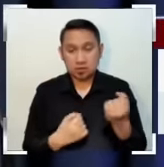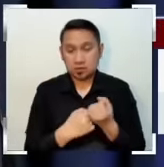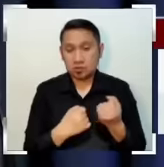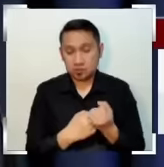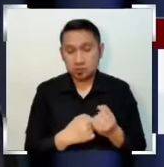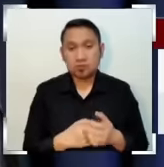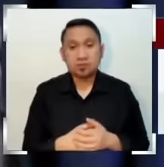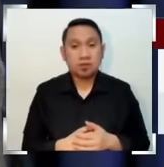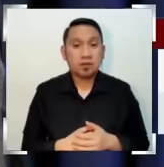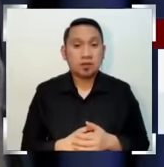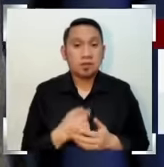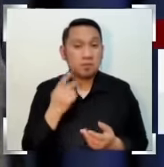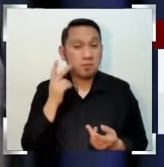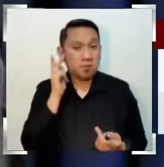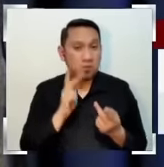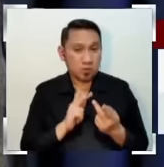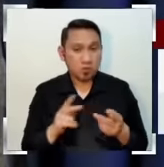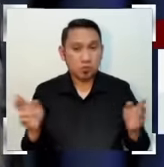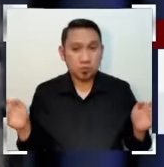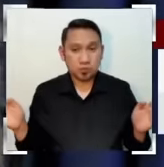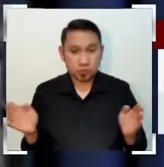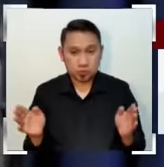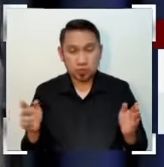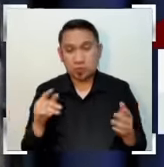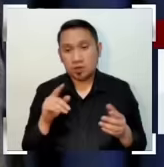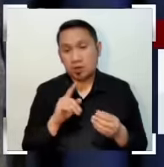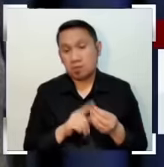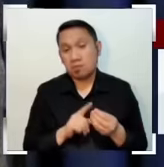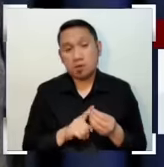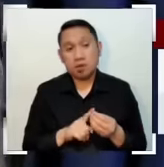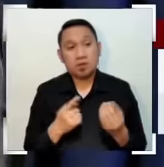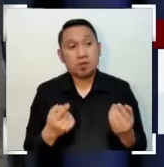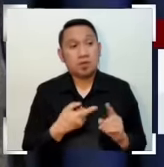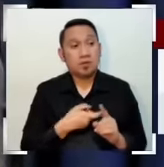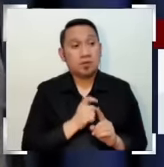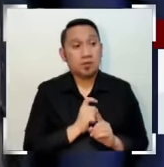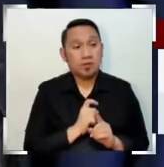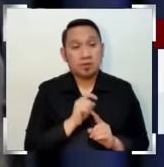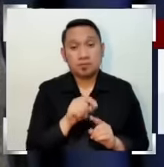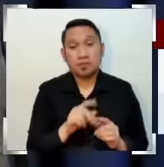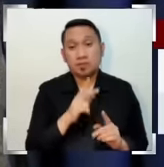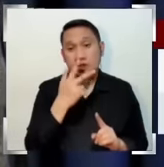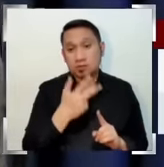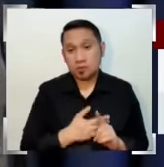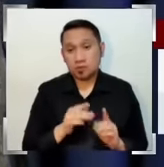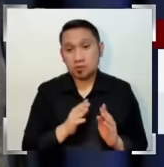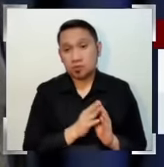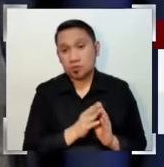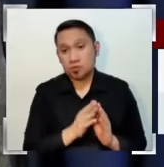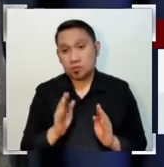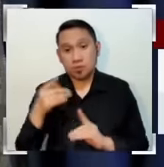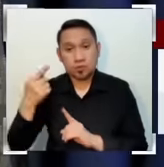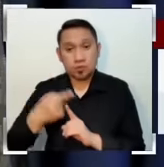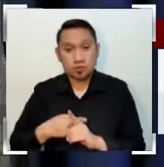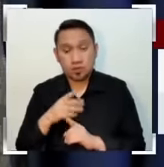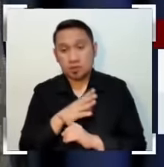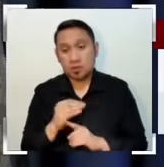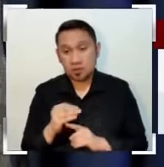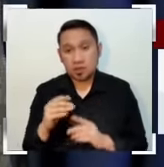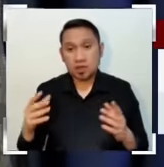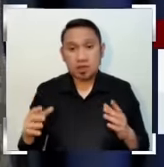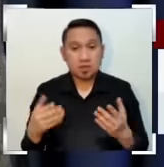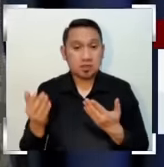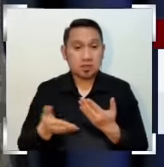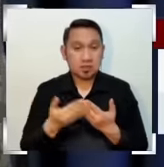in order to shorten the trigger period from 3 months to 1 month and simplify the